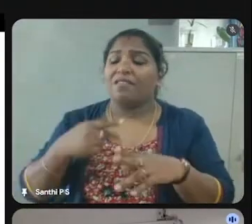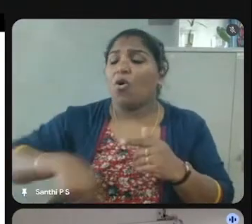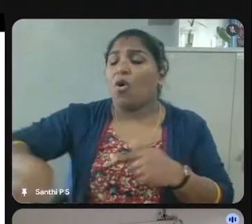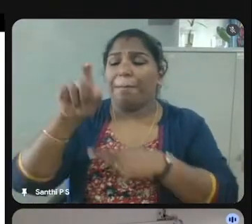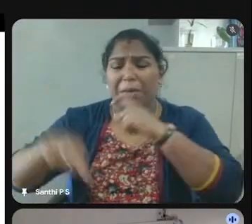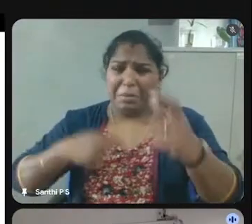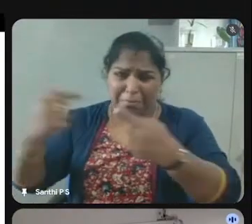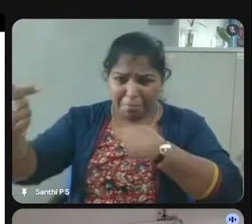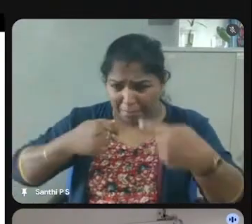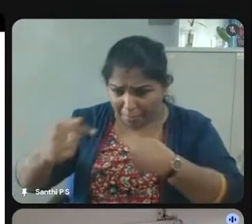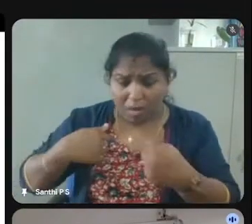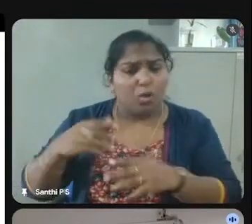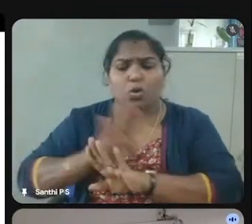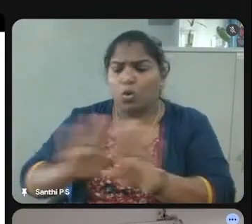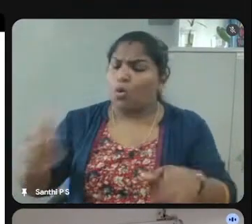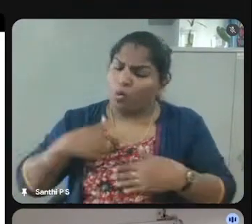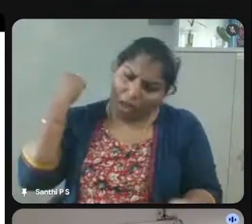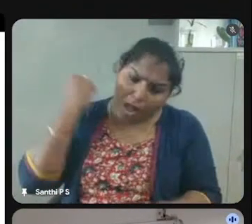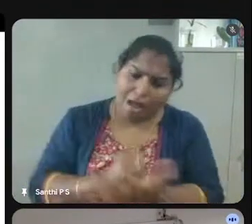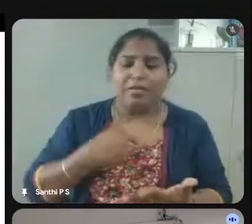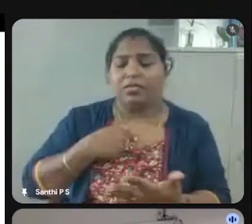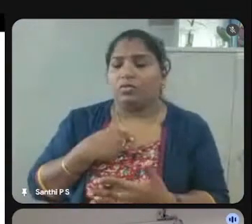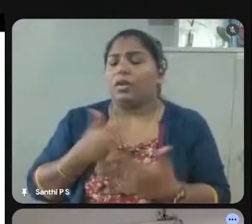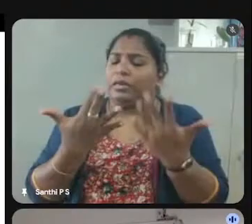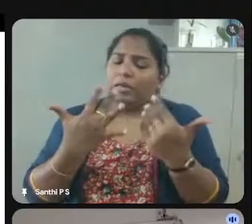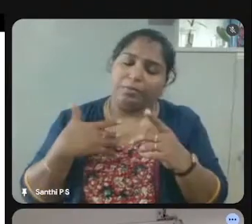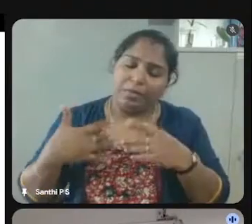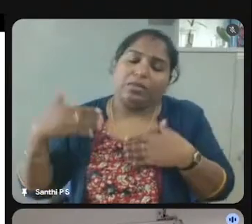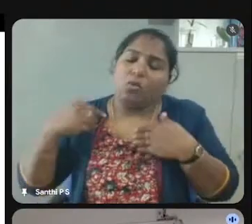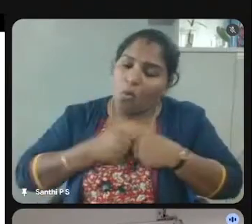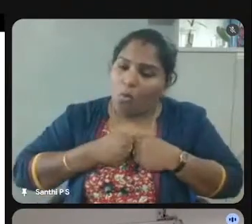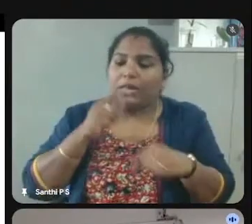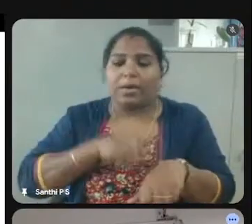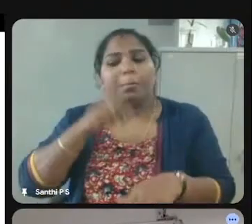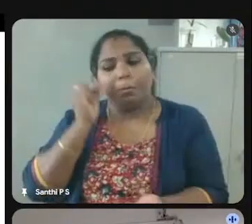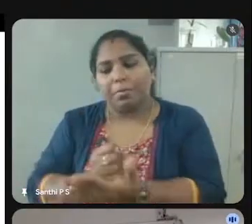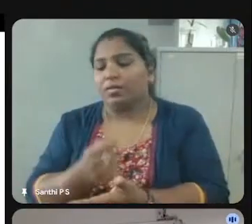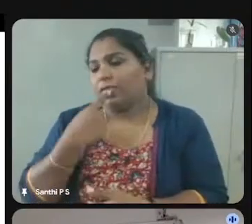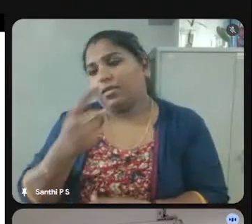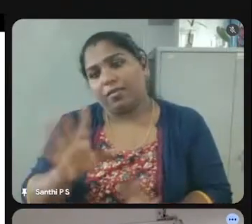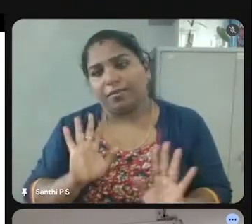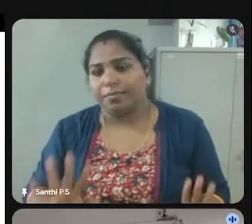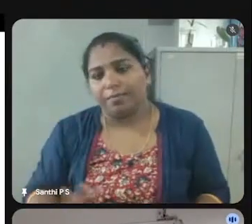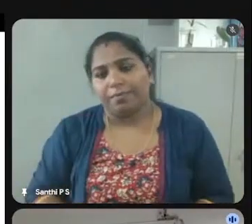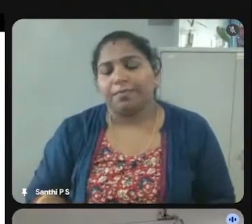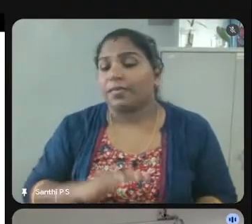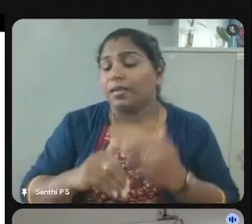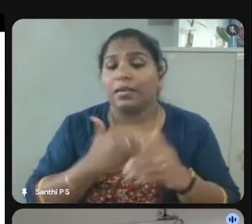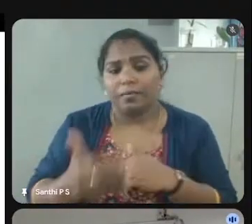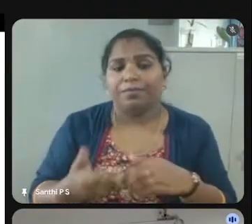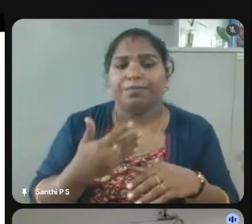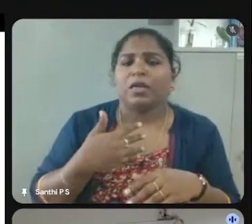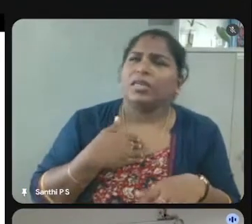ചെയ്യും, അത് എന്റെ ആവശ്യമാണ് എന്ന രീതിയിൽ എനിക്ക് പറയാൻ സാധിക്കണം. അതൊരു വളരെ അത്യാവശ്യമായിട്ടുള്ള കാര്യമാണ്. അതുപോലെ ഞാൻ പറഞ്ഞു,